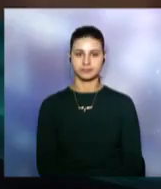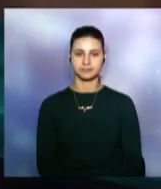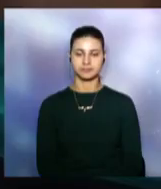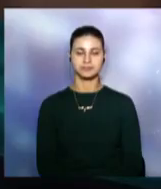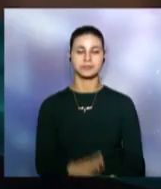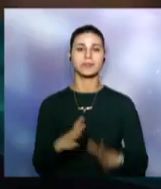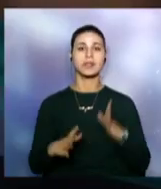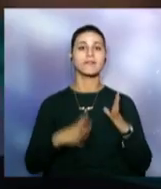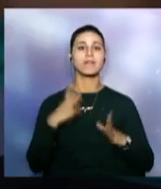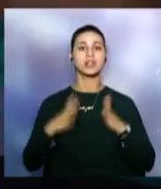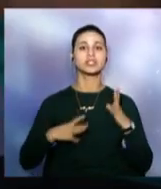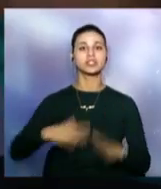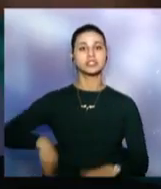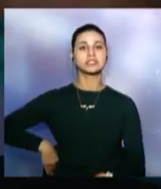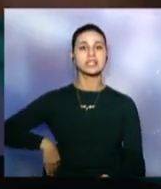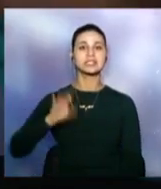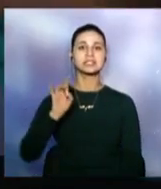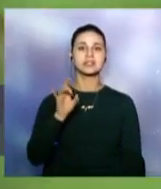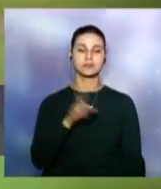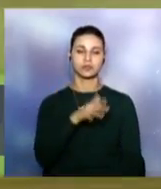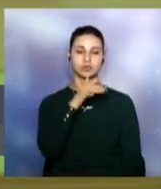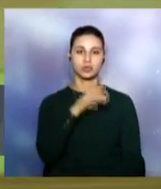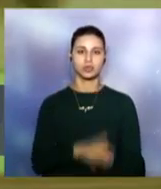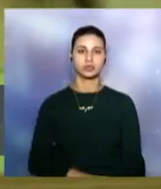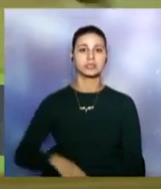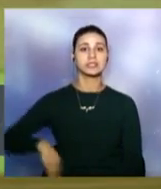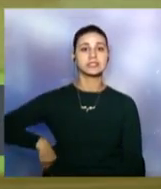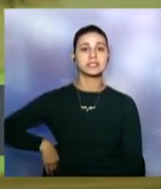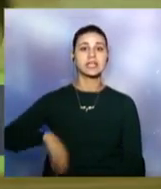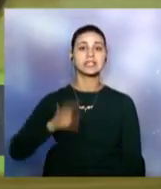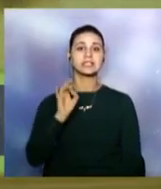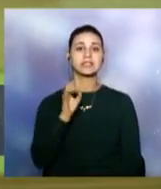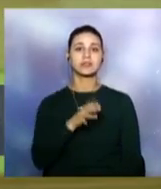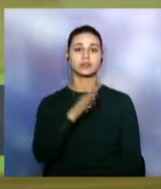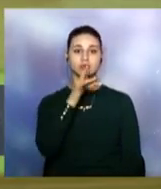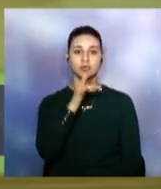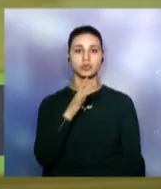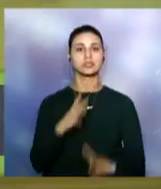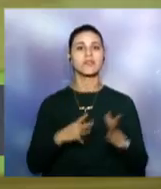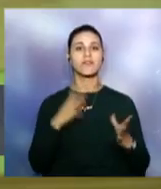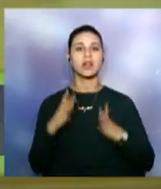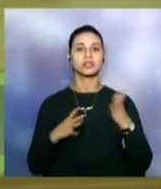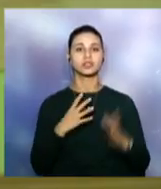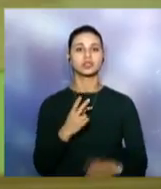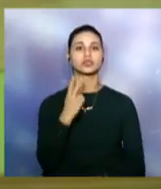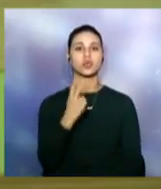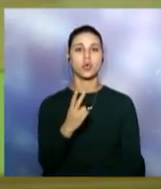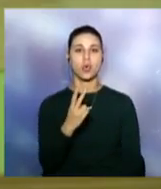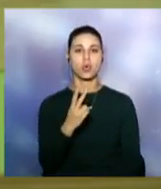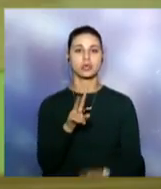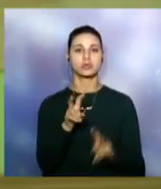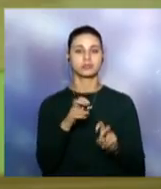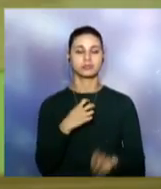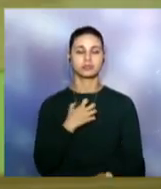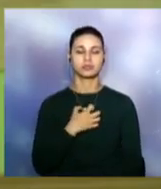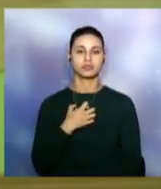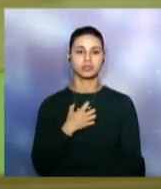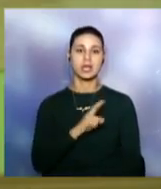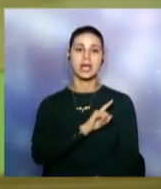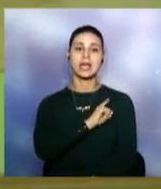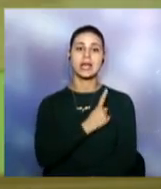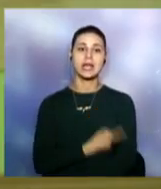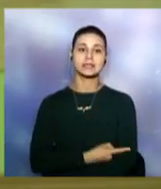ვარჯიში წელი სტკივილის დროს. წელი სტკივილის დროს ვარჯიშ საფუძვლად უდევს ორი ძირითადი პრინციპი: